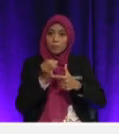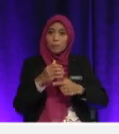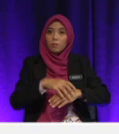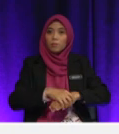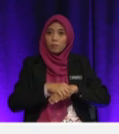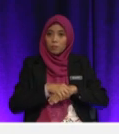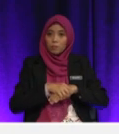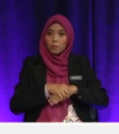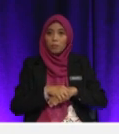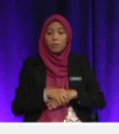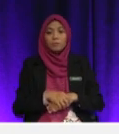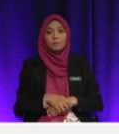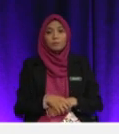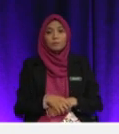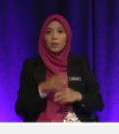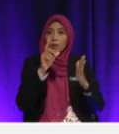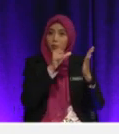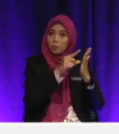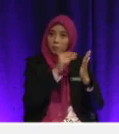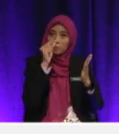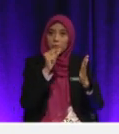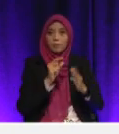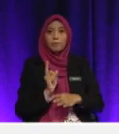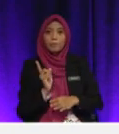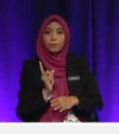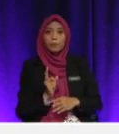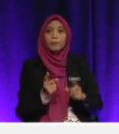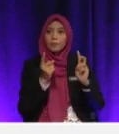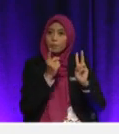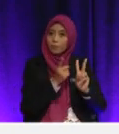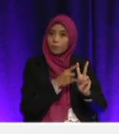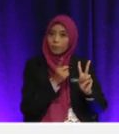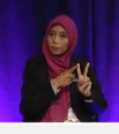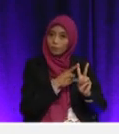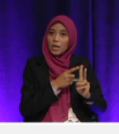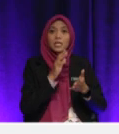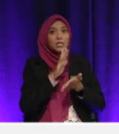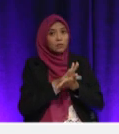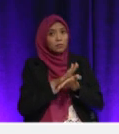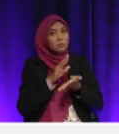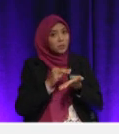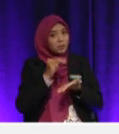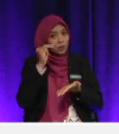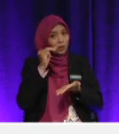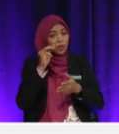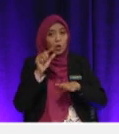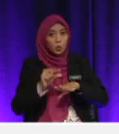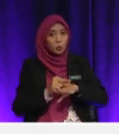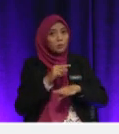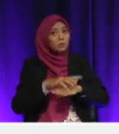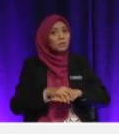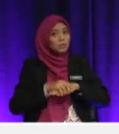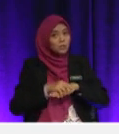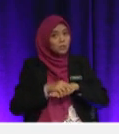sebagai bahasa pengantar pilih salah satu yang kedua Sekolah Menengah menggunakan bahasa Inggris